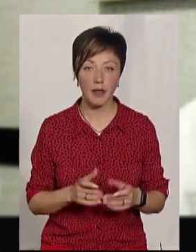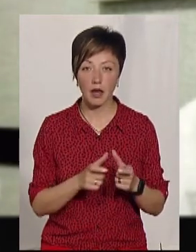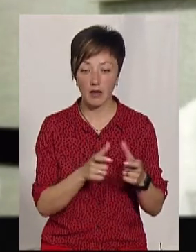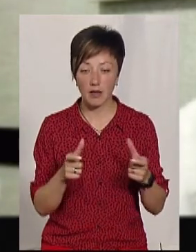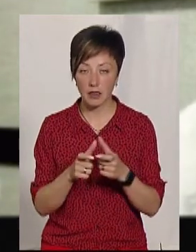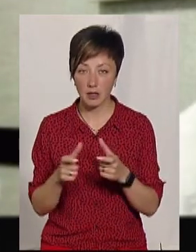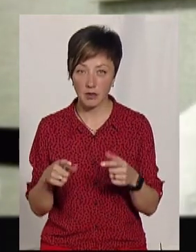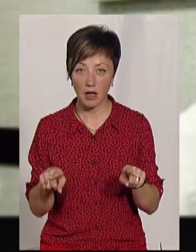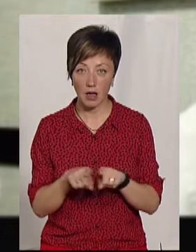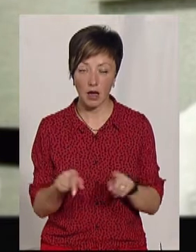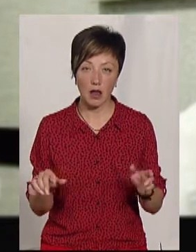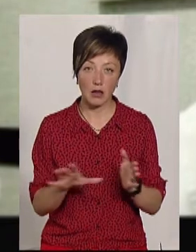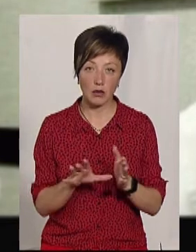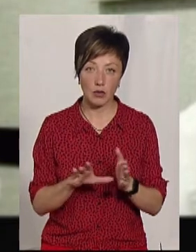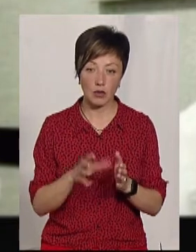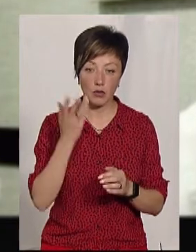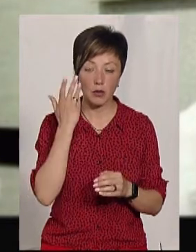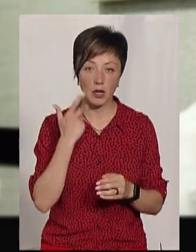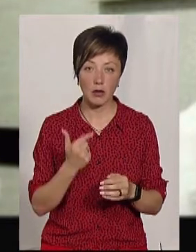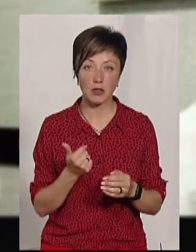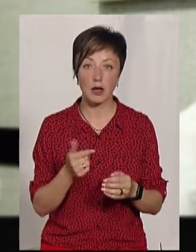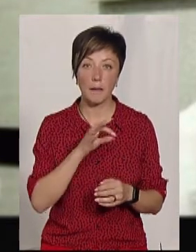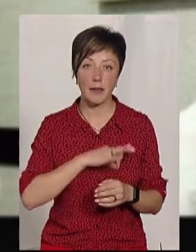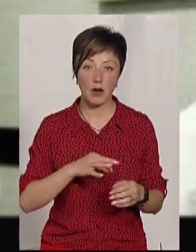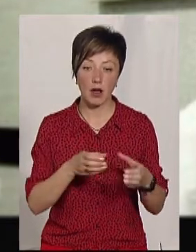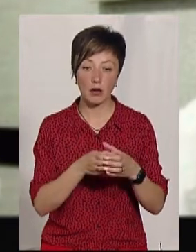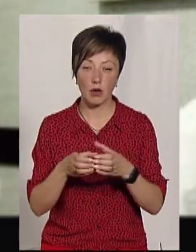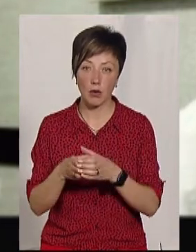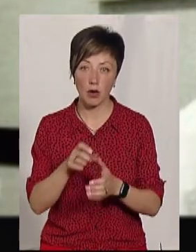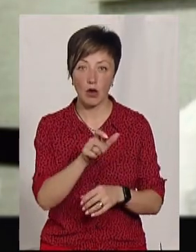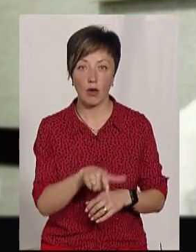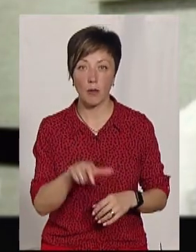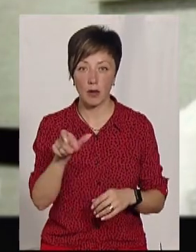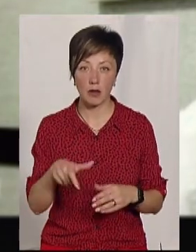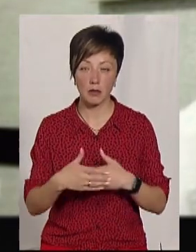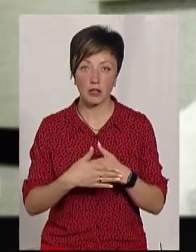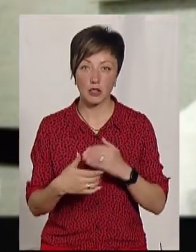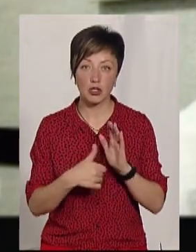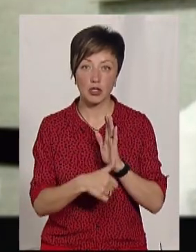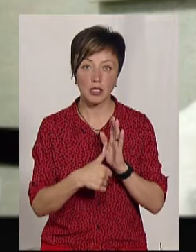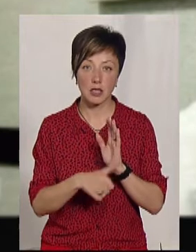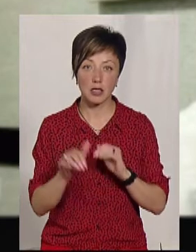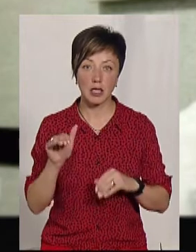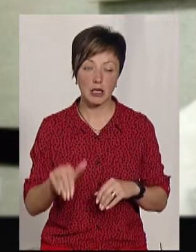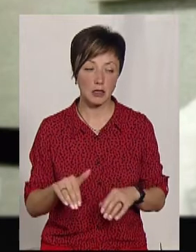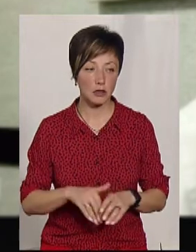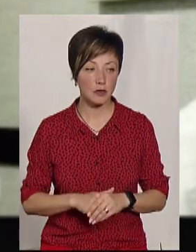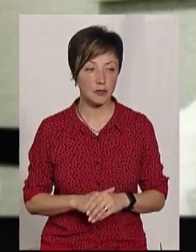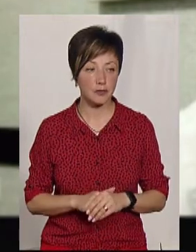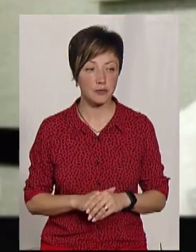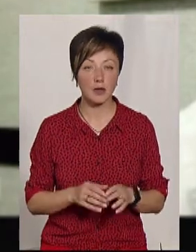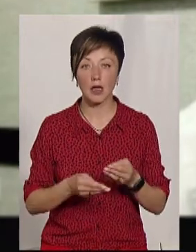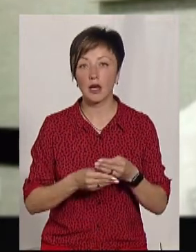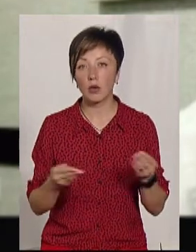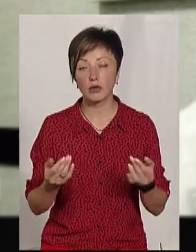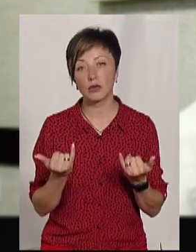квитків таких електронних при кількості пільгових категорій громадян близько 60 тисяч. Тобто